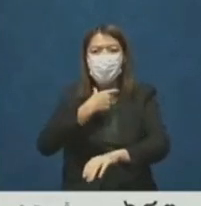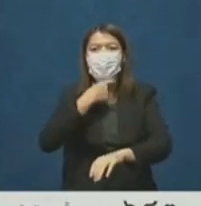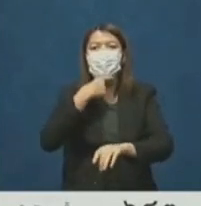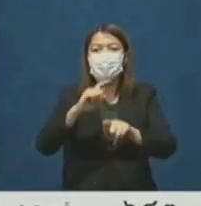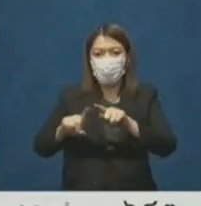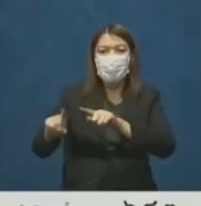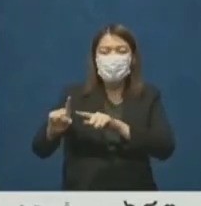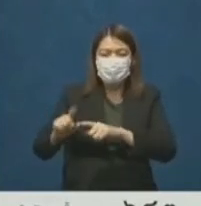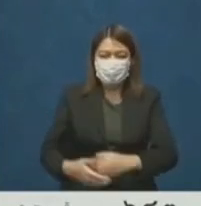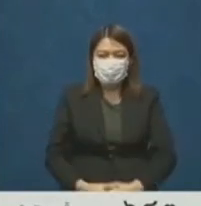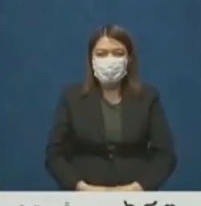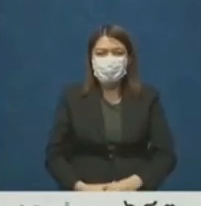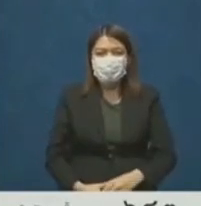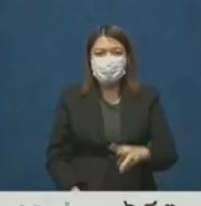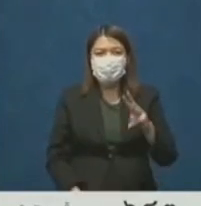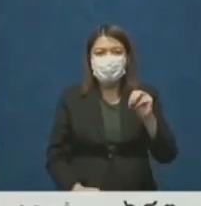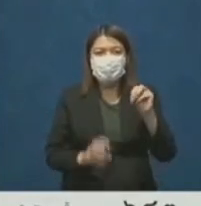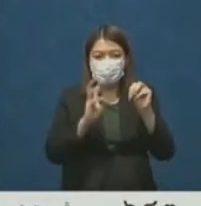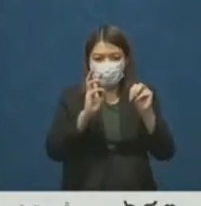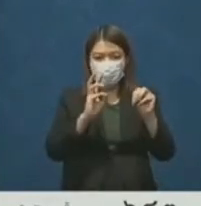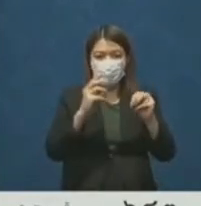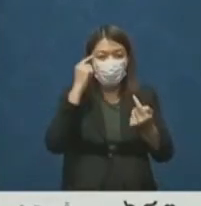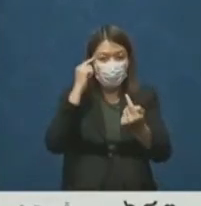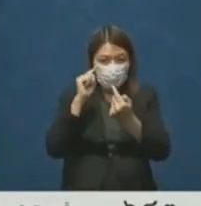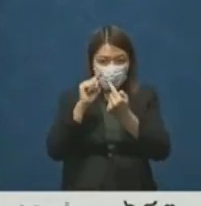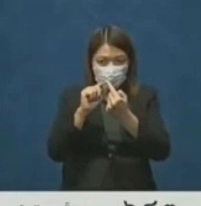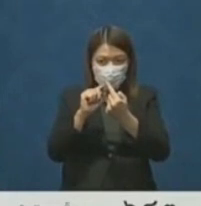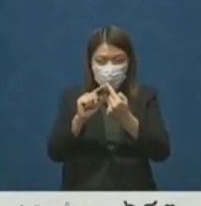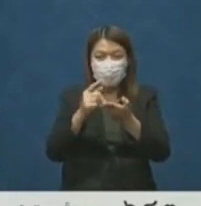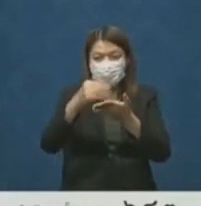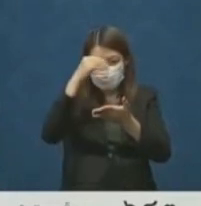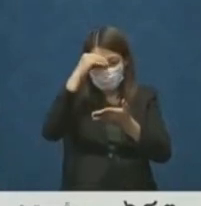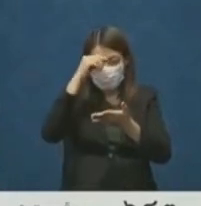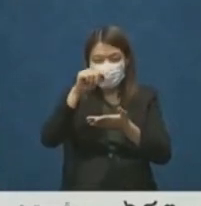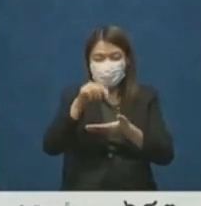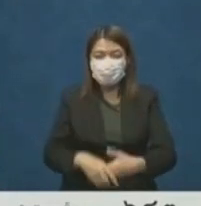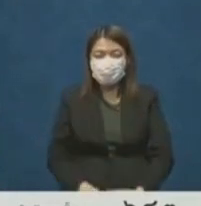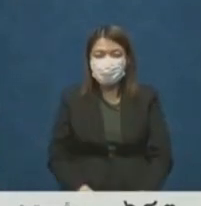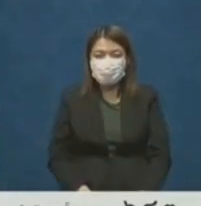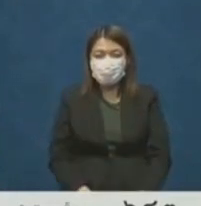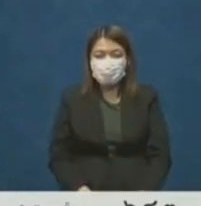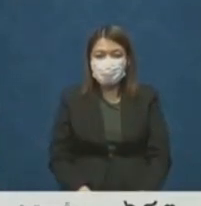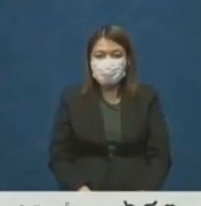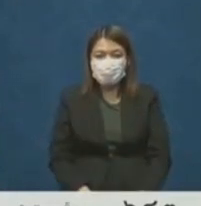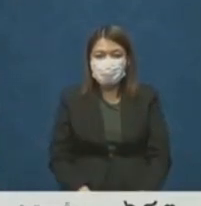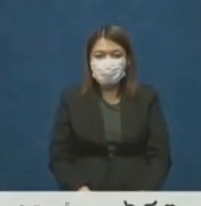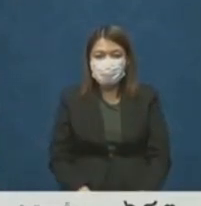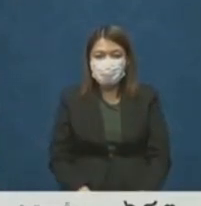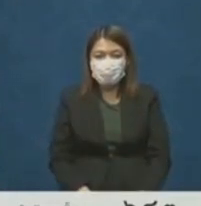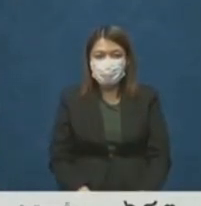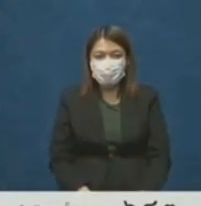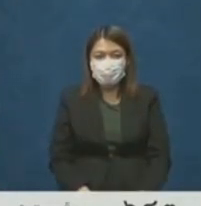ครับในมาตรา6นะครับวัตถุประสงค์และเป้าหมายของการศึกษาท่านประธาน